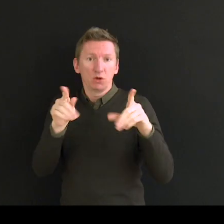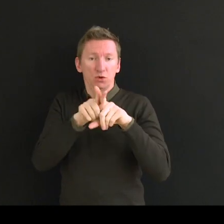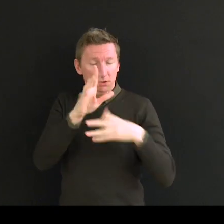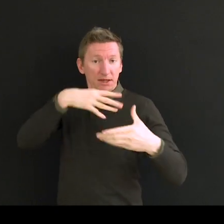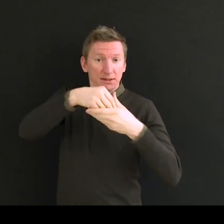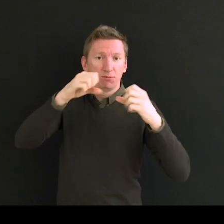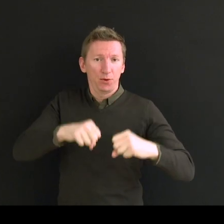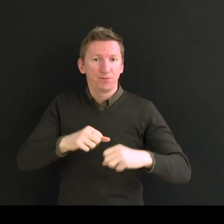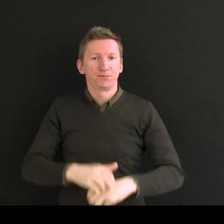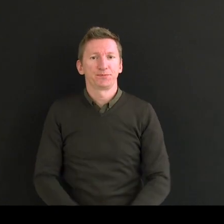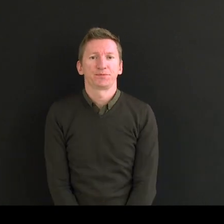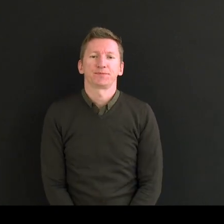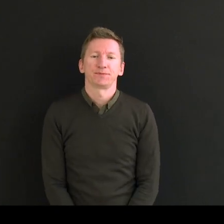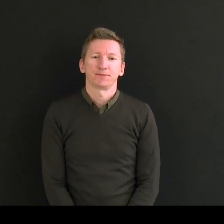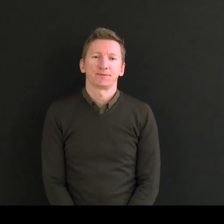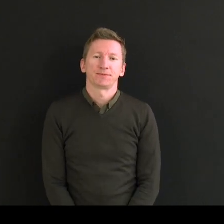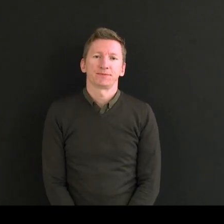aussi.